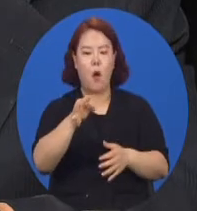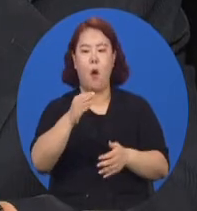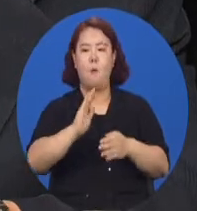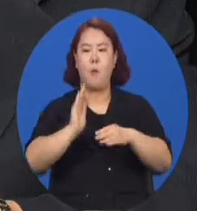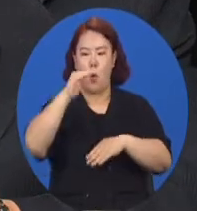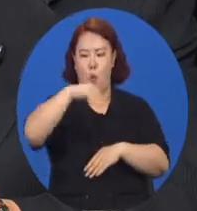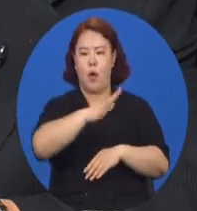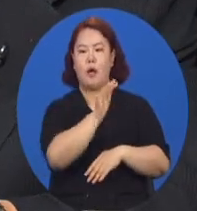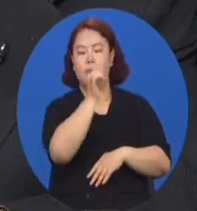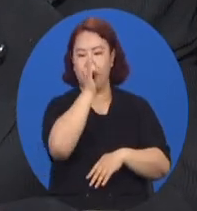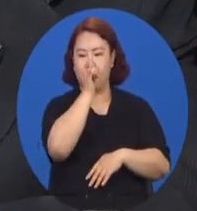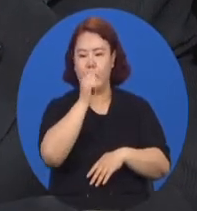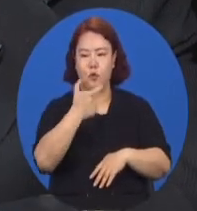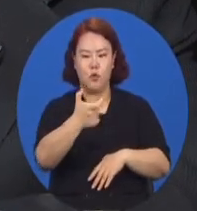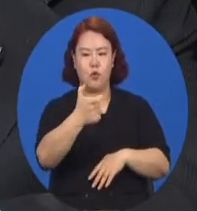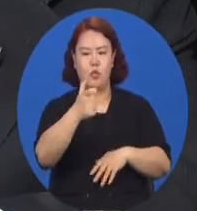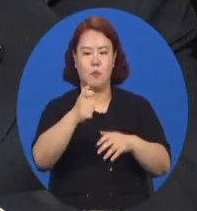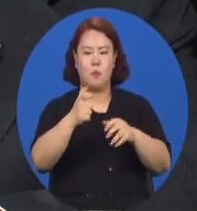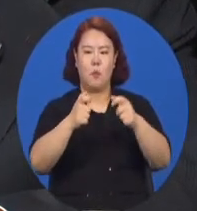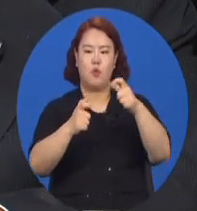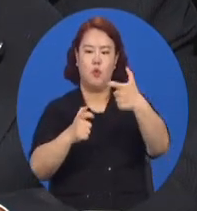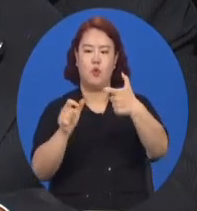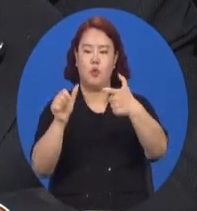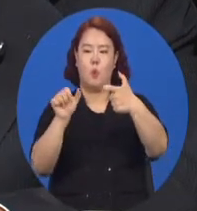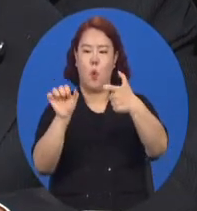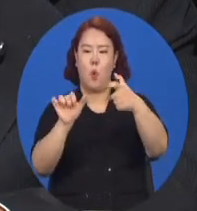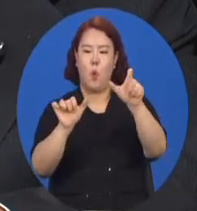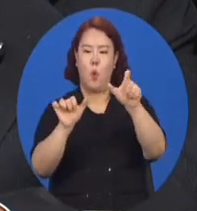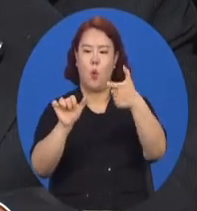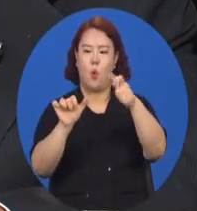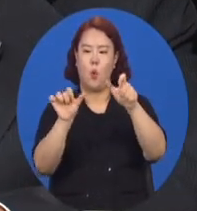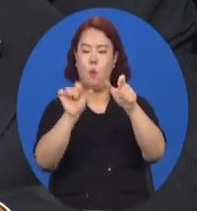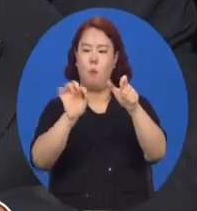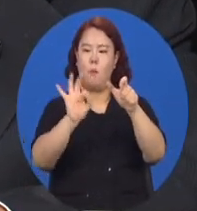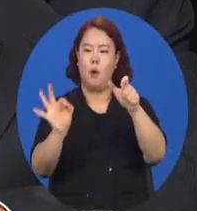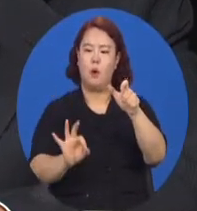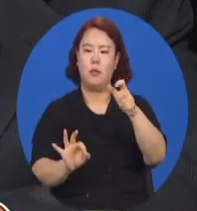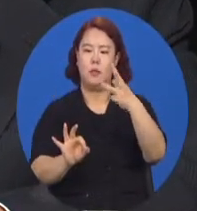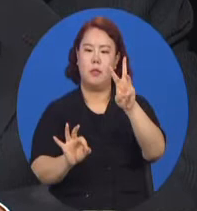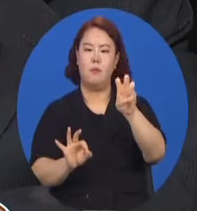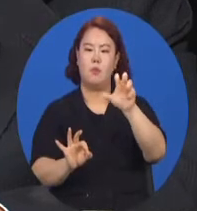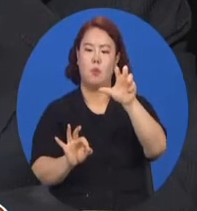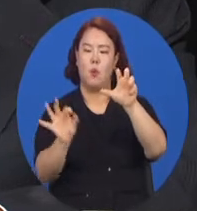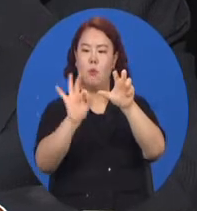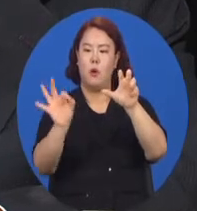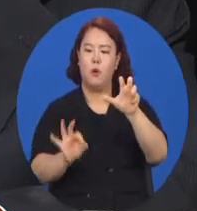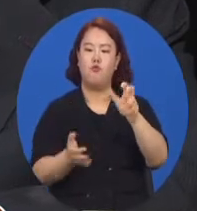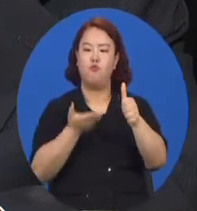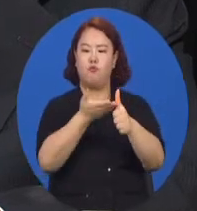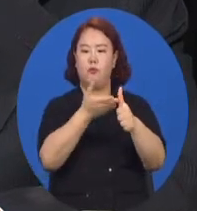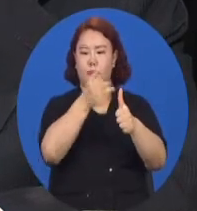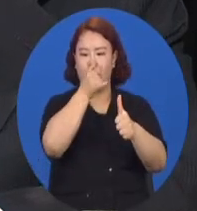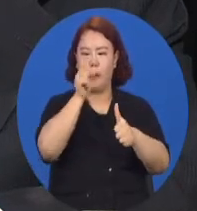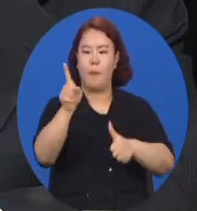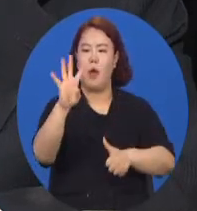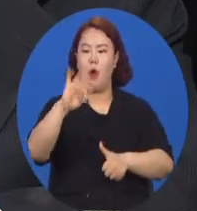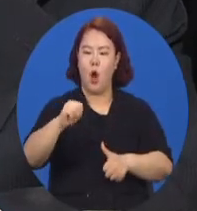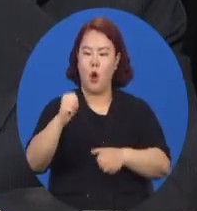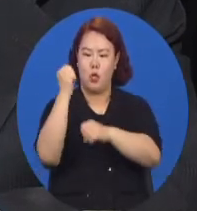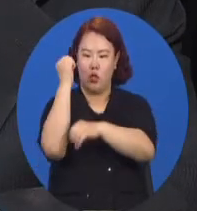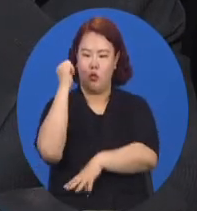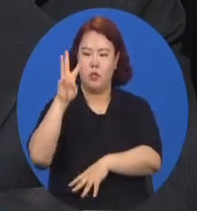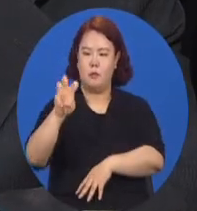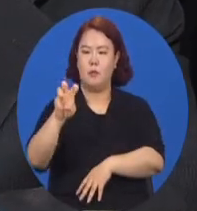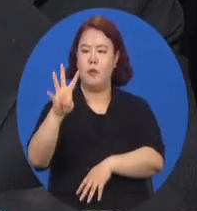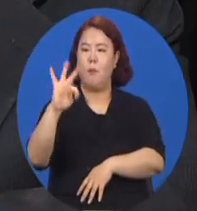거기에 따라서 우리가 65%, 35%로 이렇게 분리돼서 주는 게 있습니다. 저번에 100억을 기준으로 했을 때는